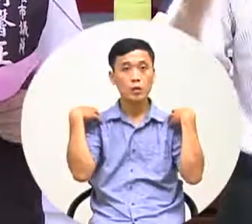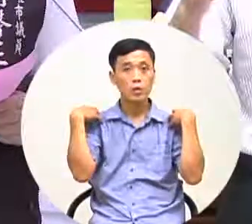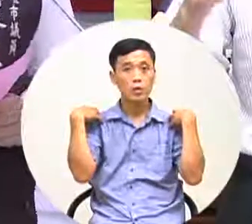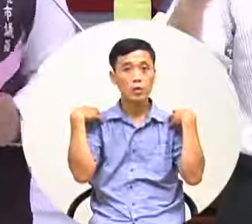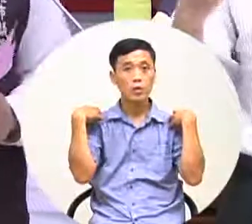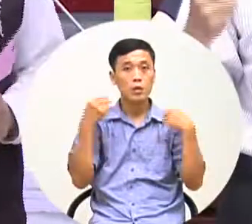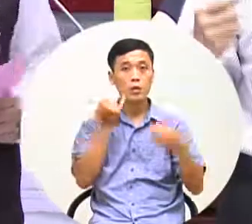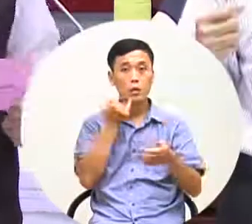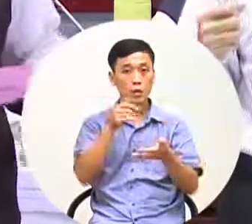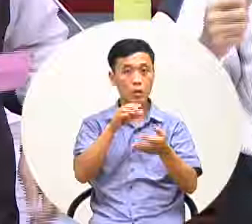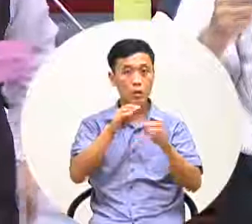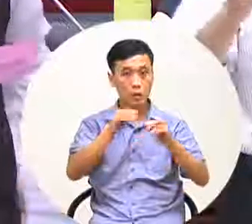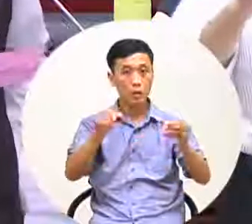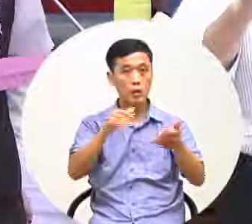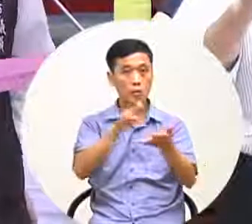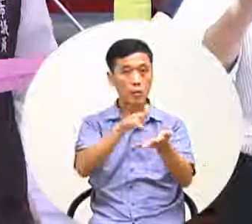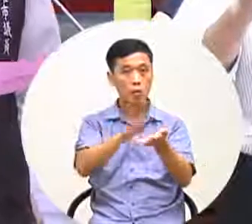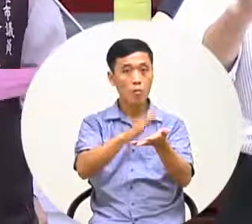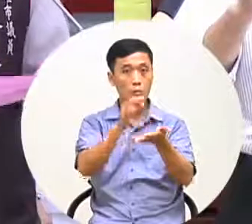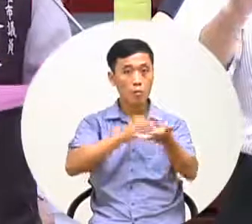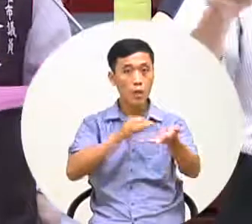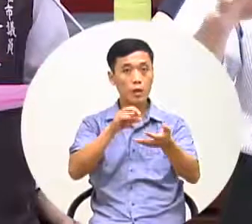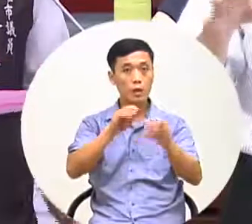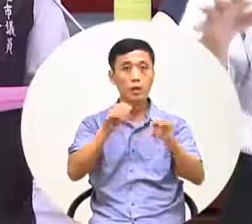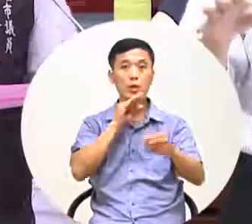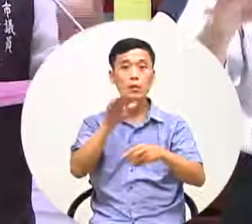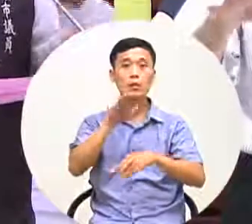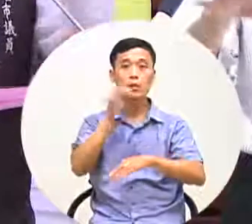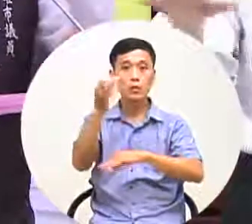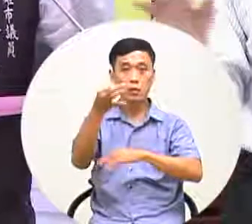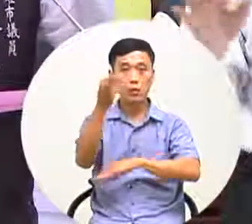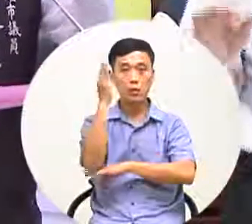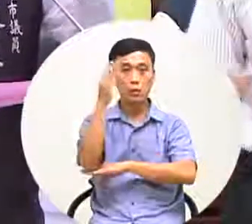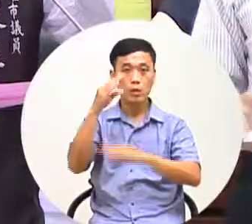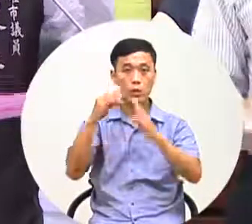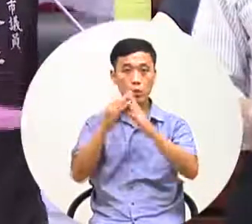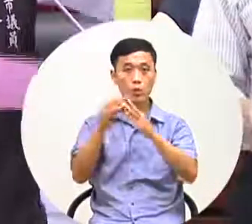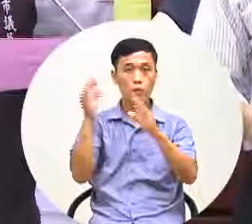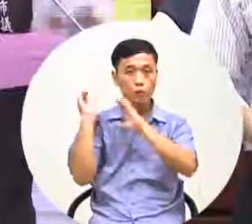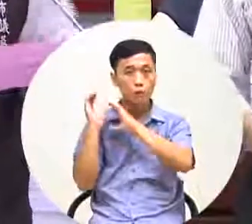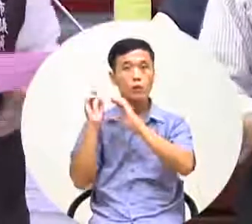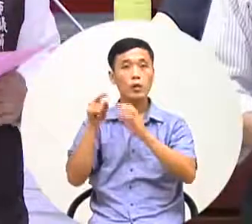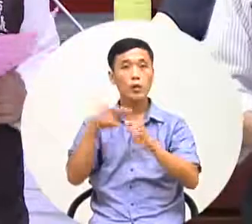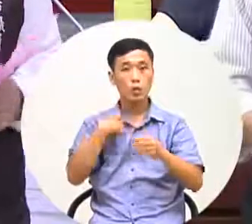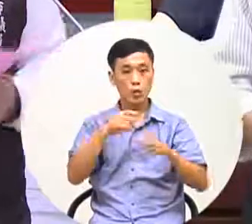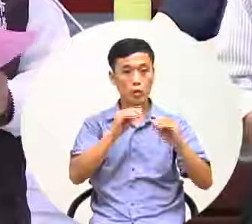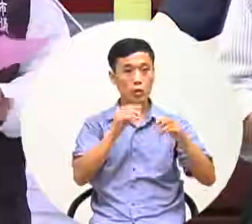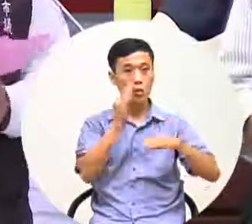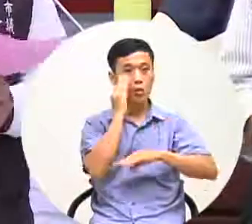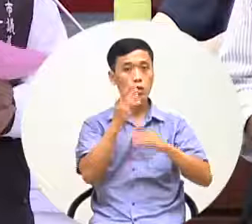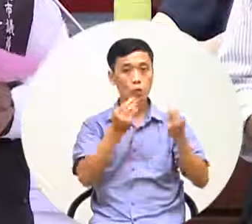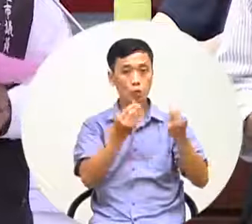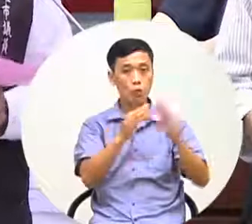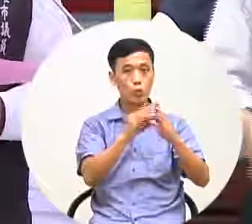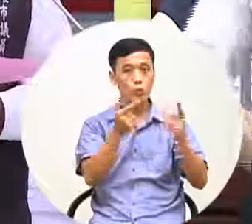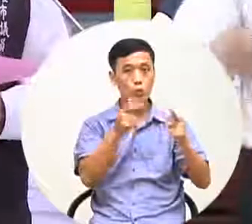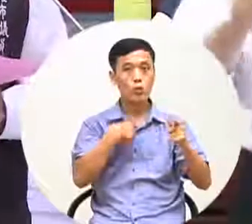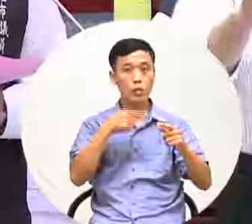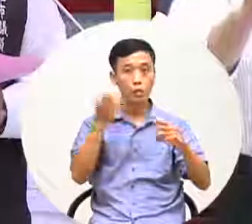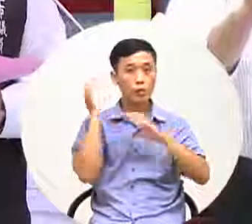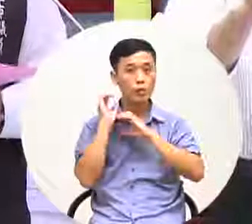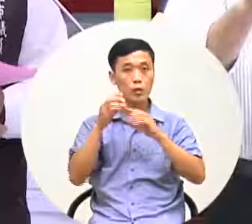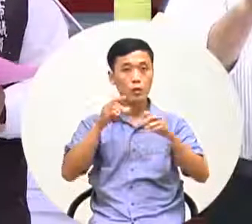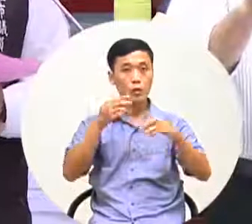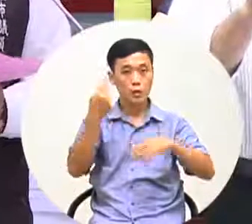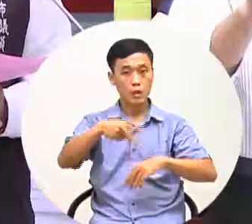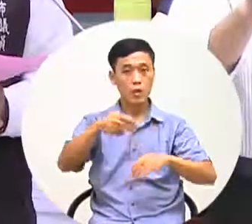土地，这个是由财政局在管理，不是我地震局，我是负责从化区。 那现在我们即将从化区的全部标售完了吗？